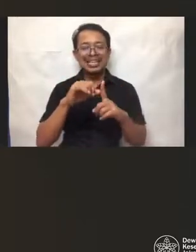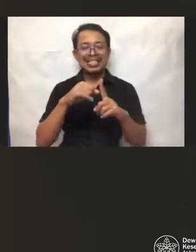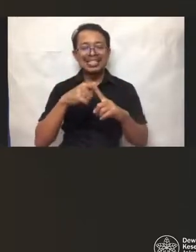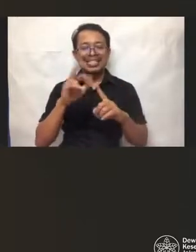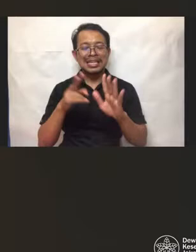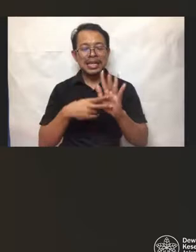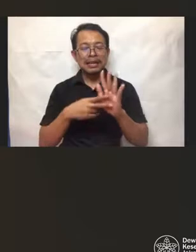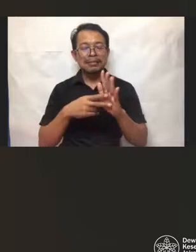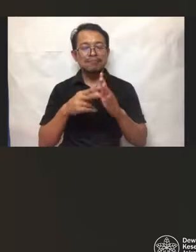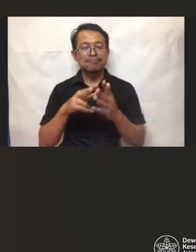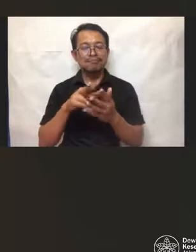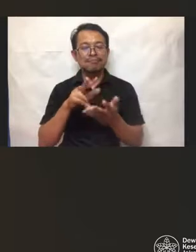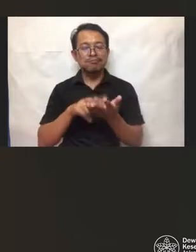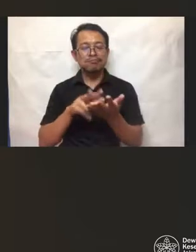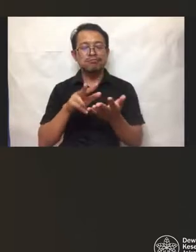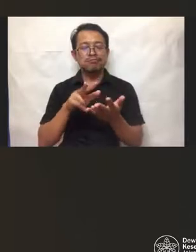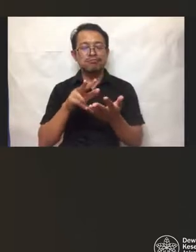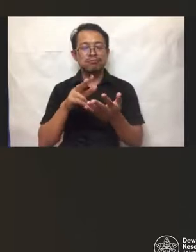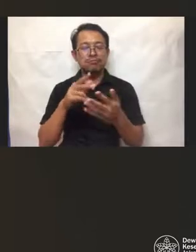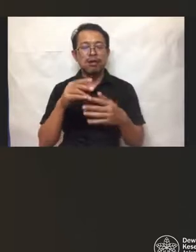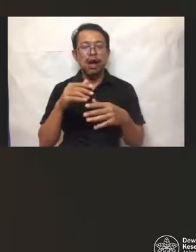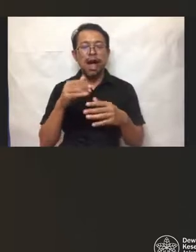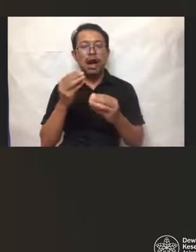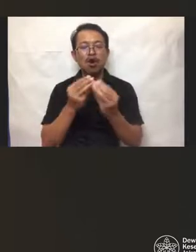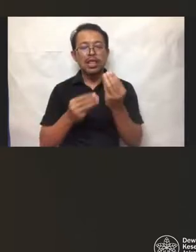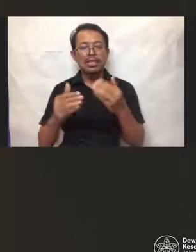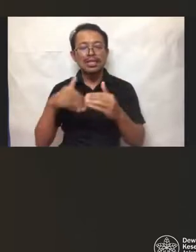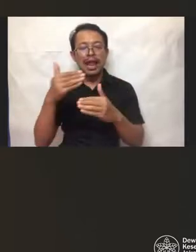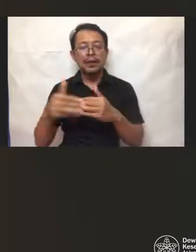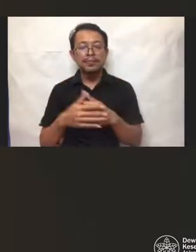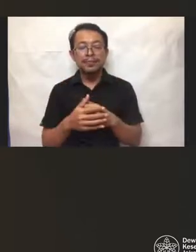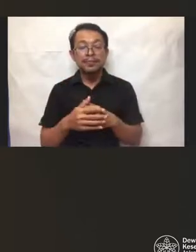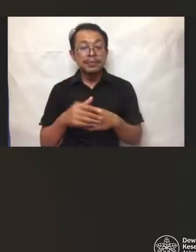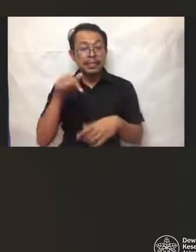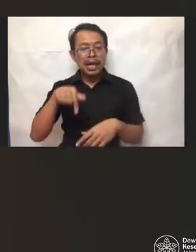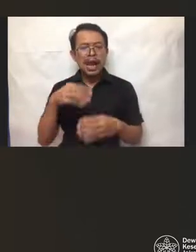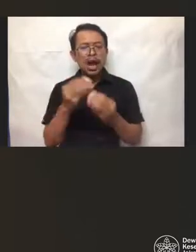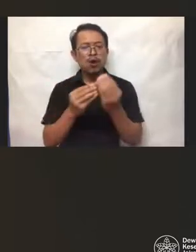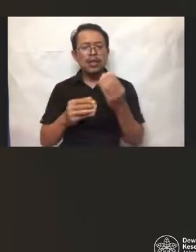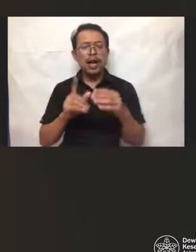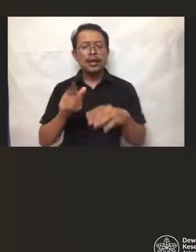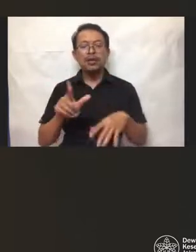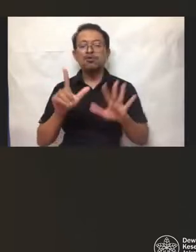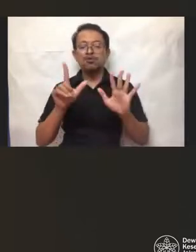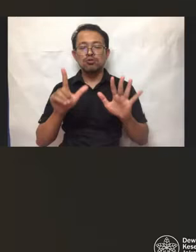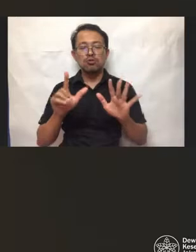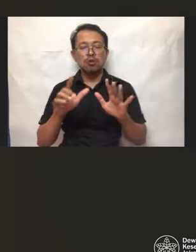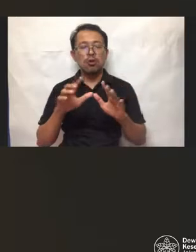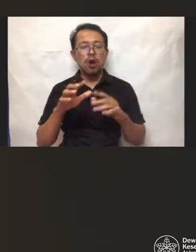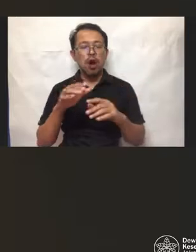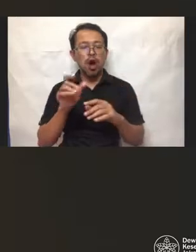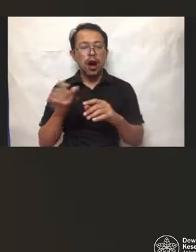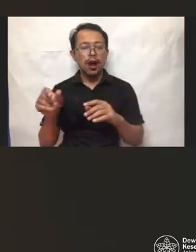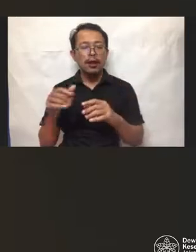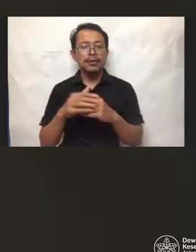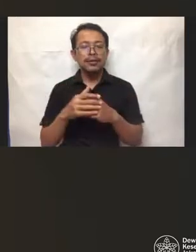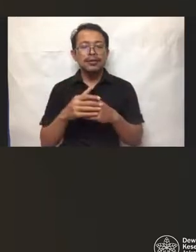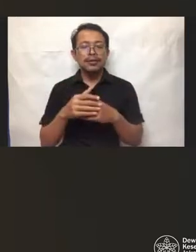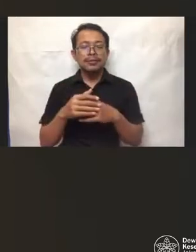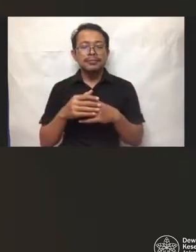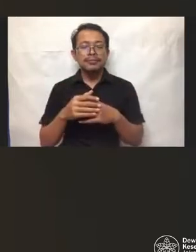Akademi Jakarta berjumlah 17 orang, saat ini diketuai oleh Seno Gumira Aji Dharma dengan Ratna Rianti Arno sebagai